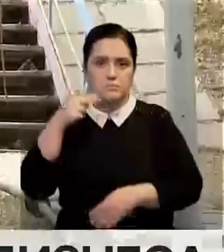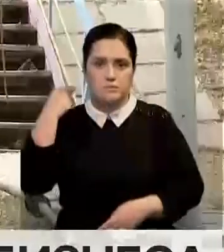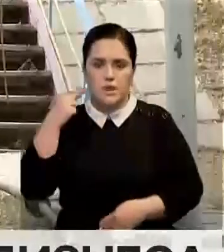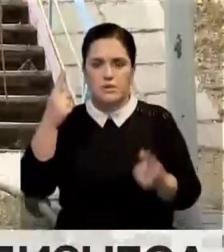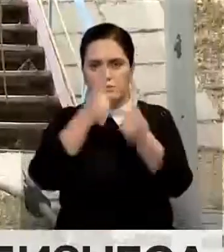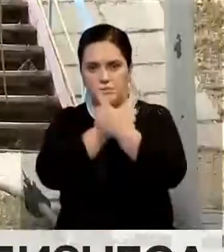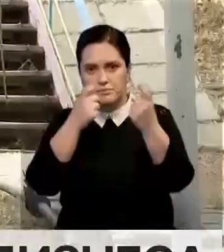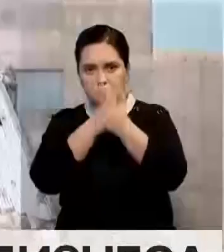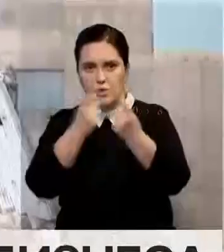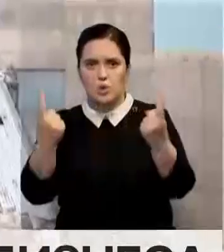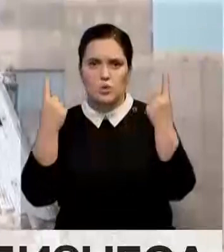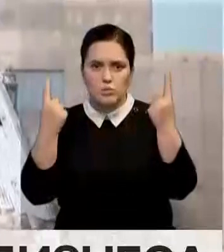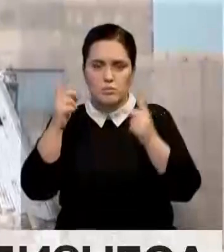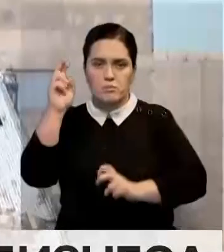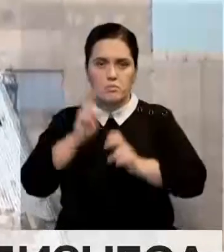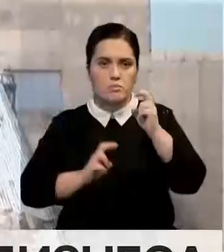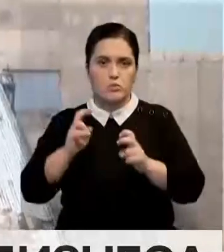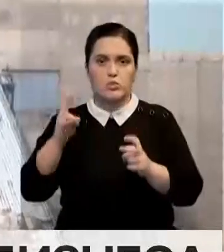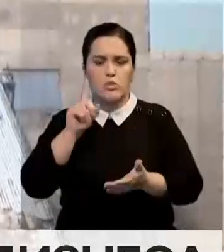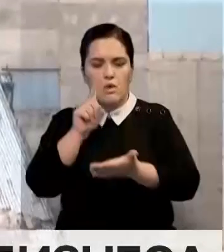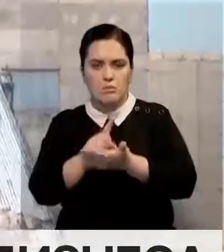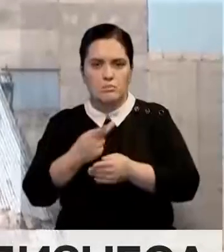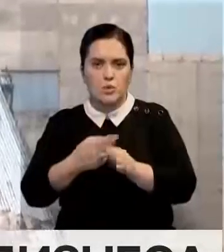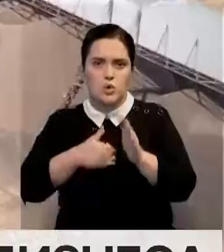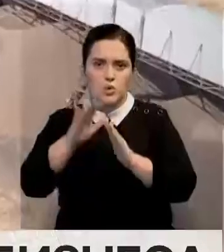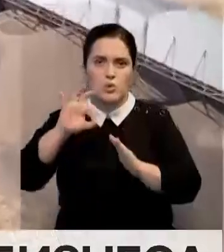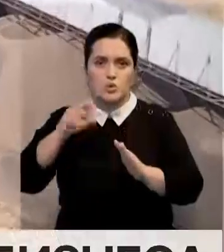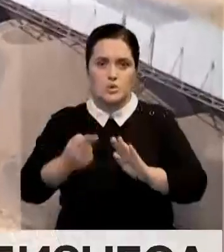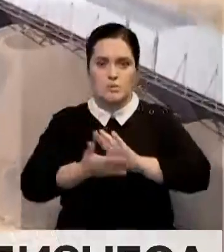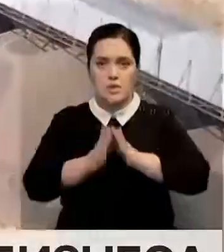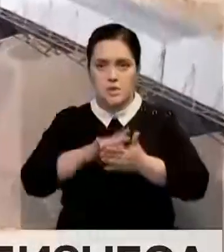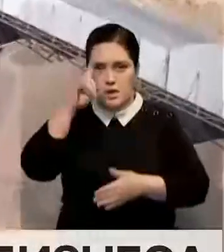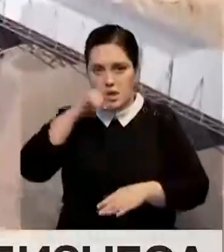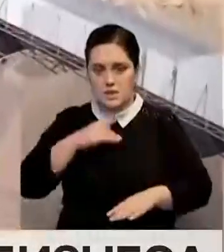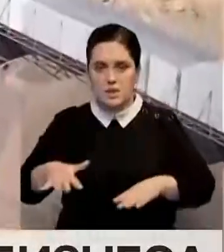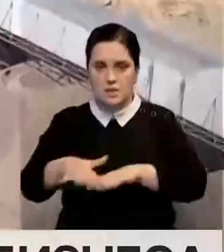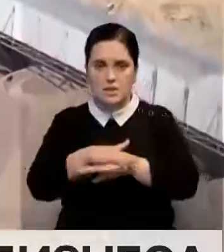призвал крупные предприятия страны внести свой вклад в улучшение социального положения казахстанцев.